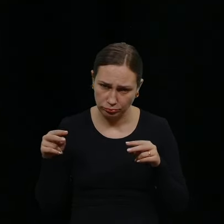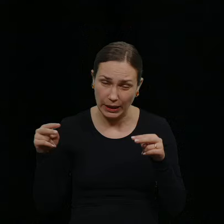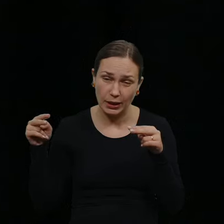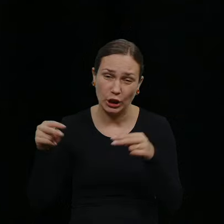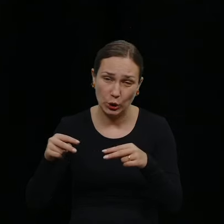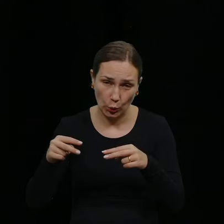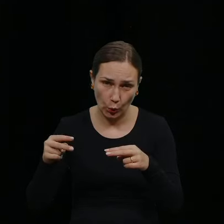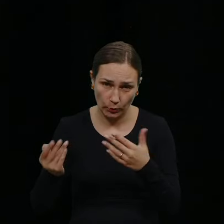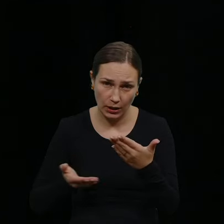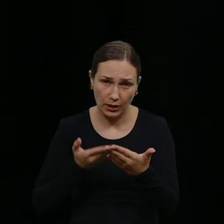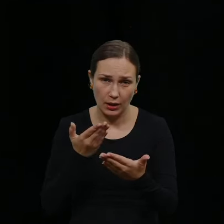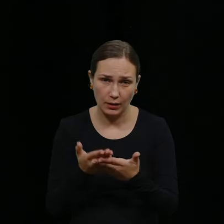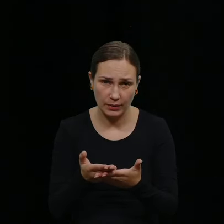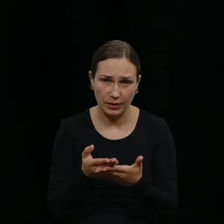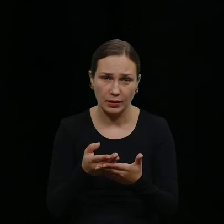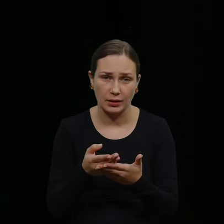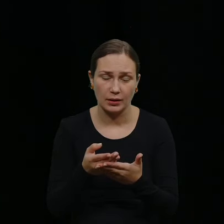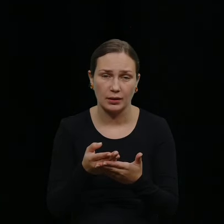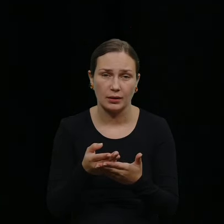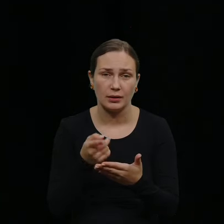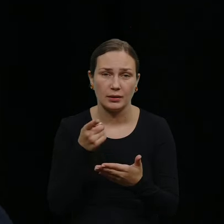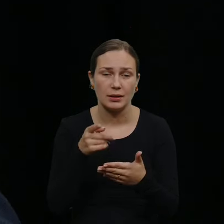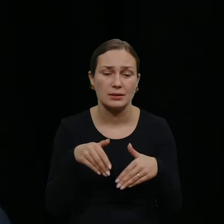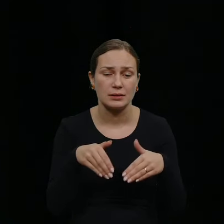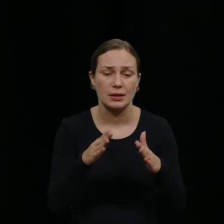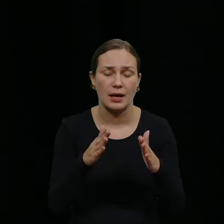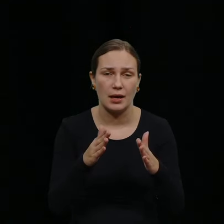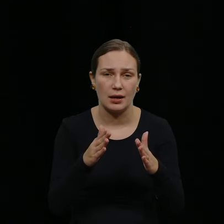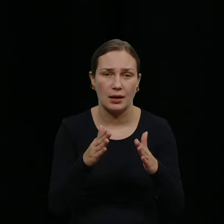kelias sutrumpina labai stipriai